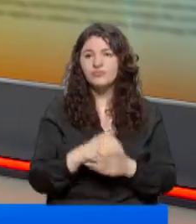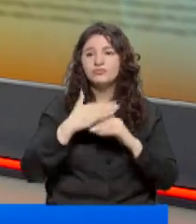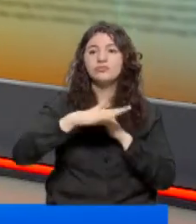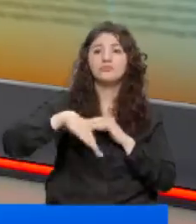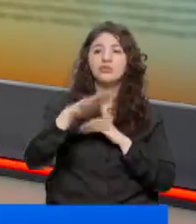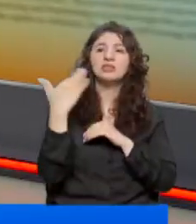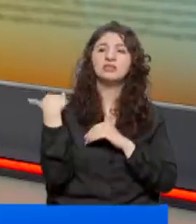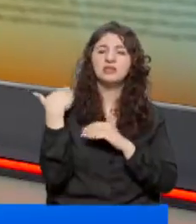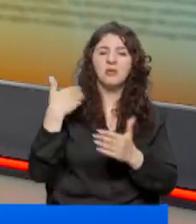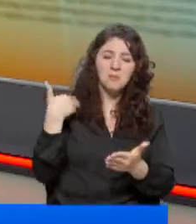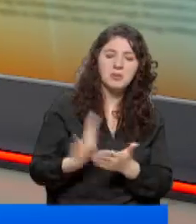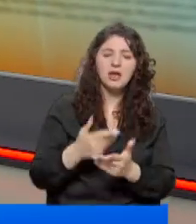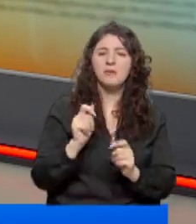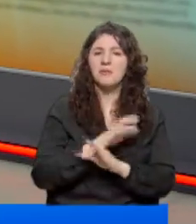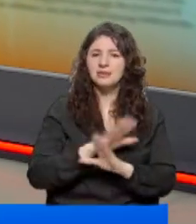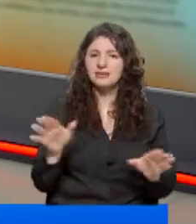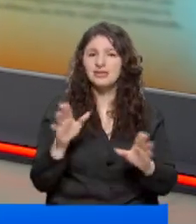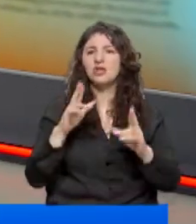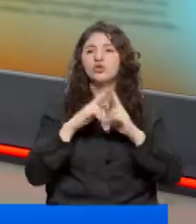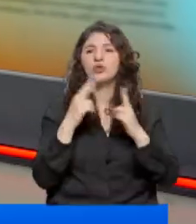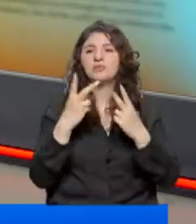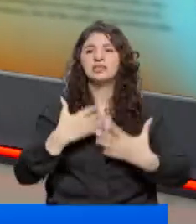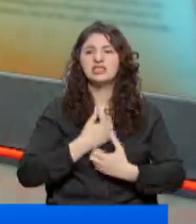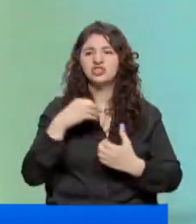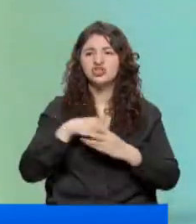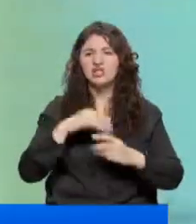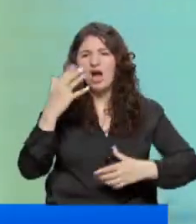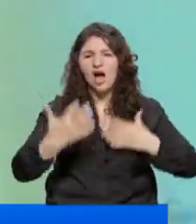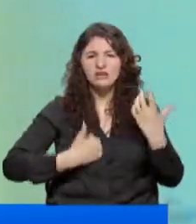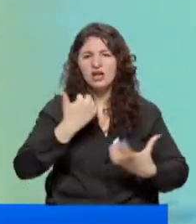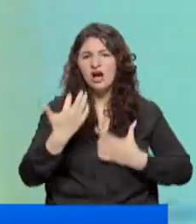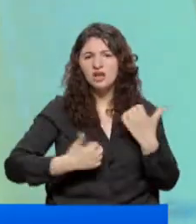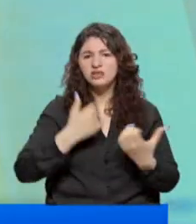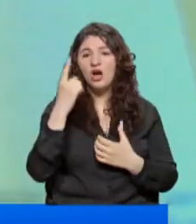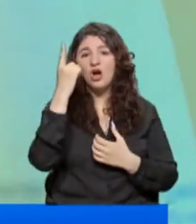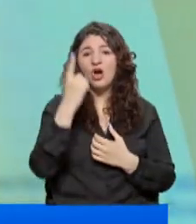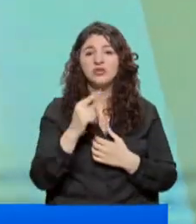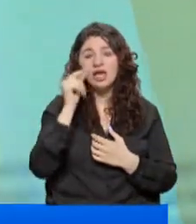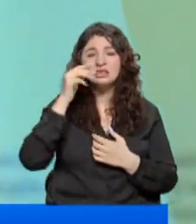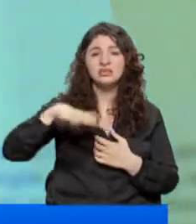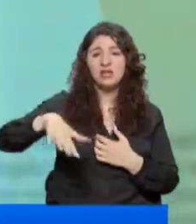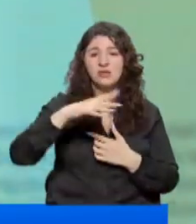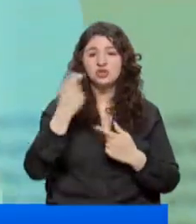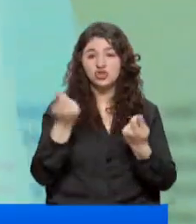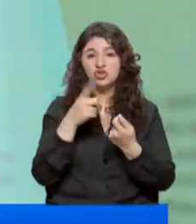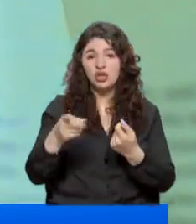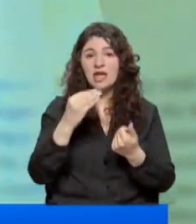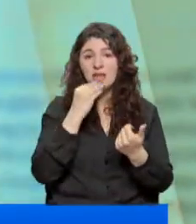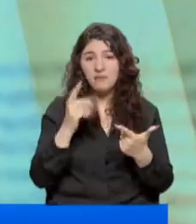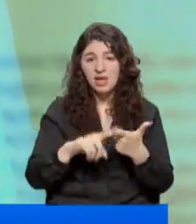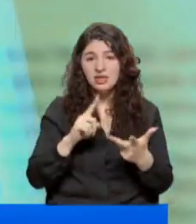milletimizin sırtına yere getiremezler dünya bir krizin içinde çırpınırken önceliği insanlarımızın işine